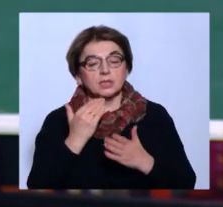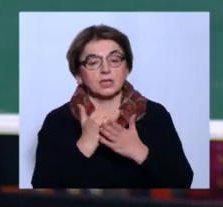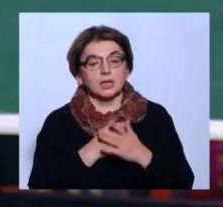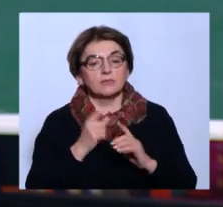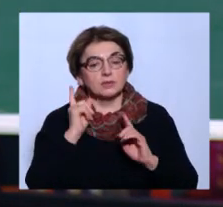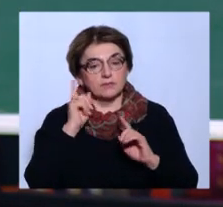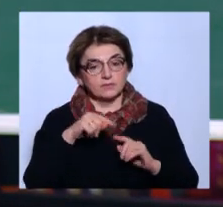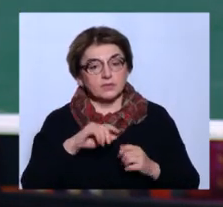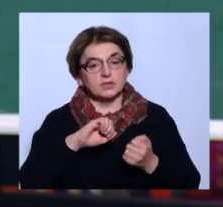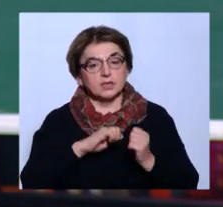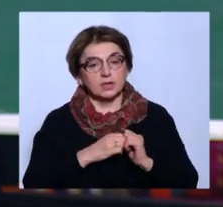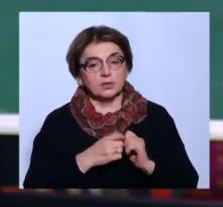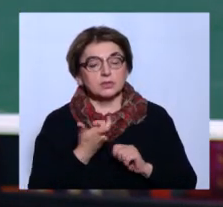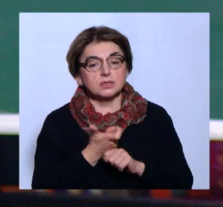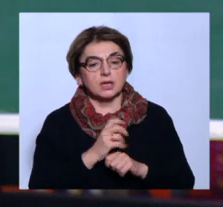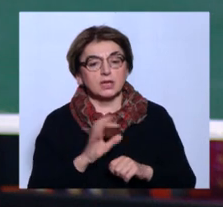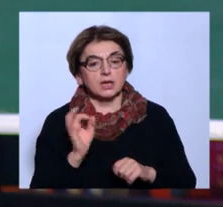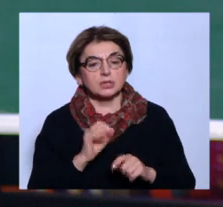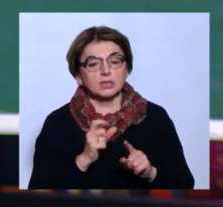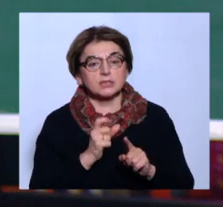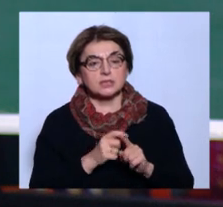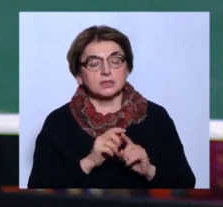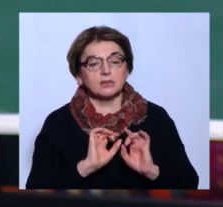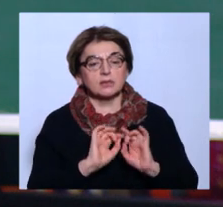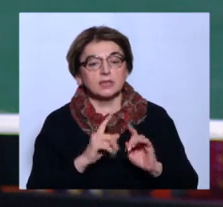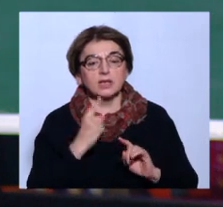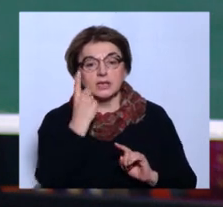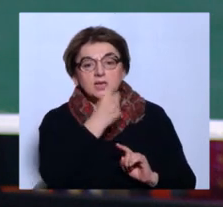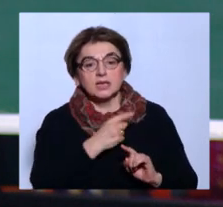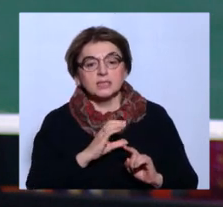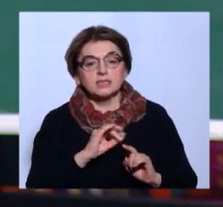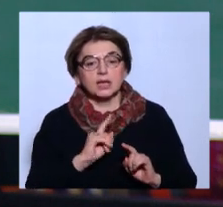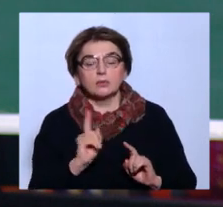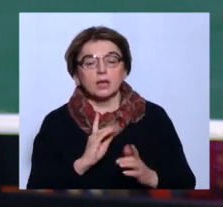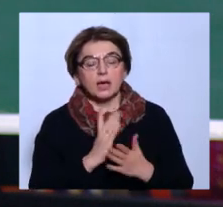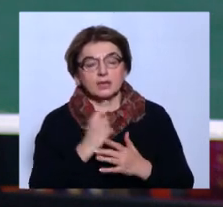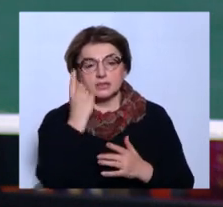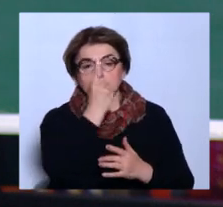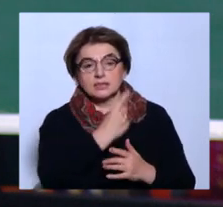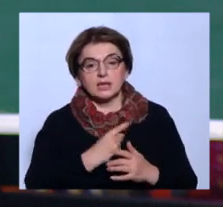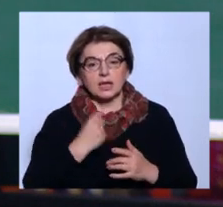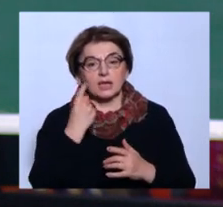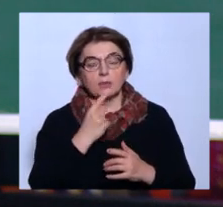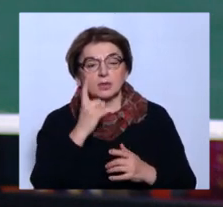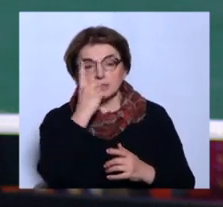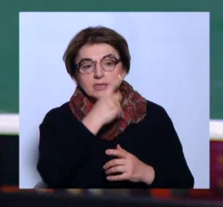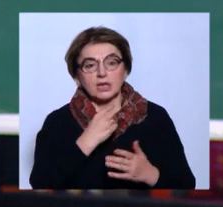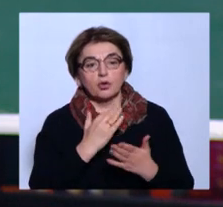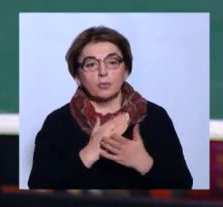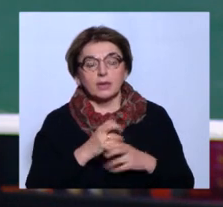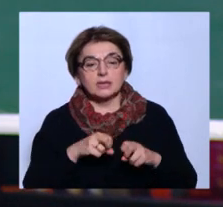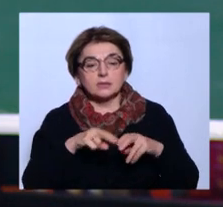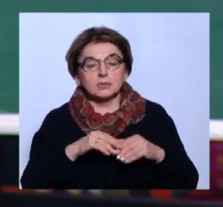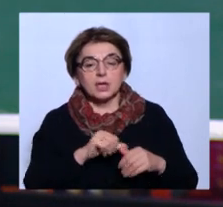გაკვეთილებიდან გახსოვთ, ძალიან ხშირად ვახსენე მე ტერმინი სახეობა. Მაინც რა არის სახეობა? Სახეობა არის